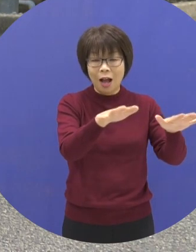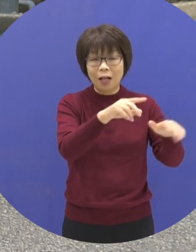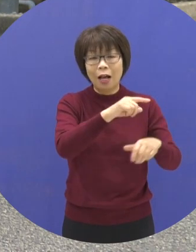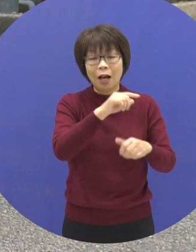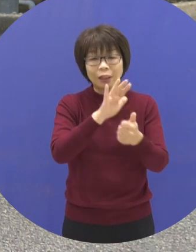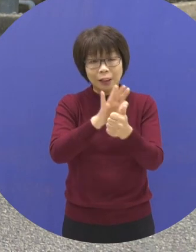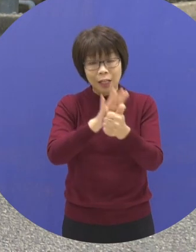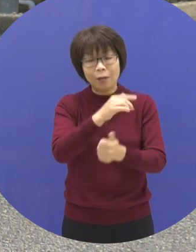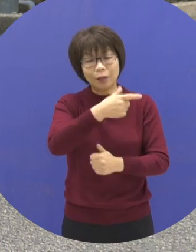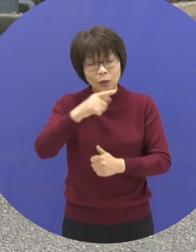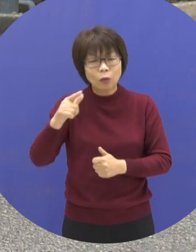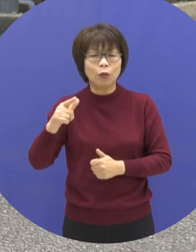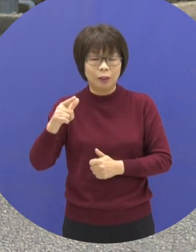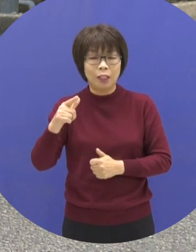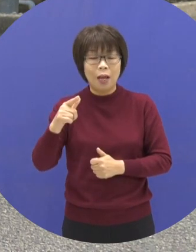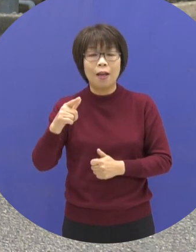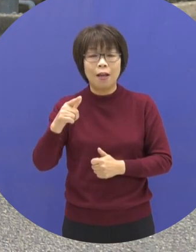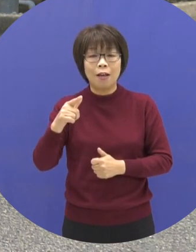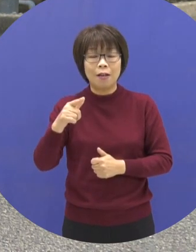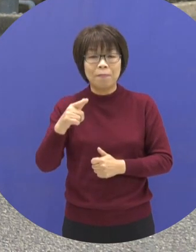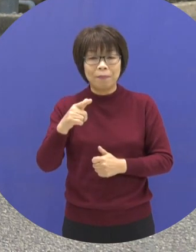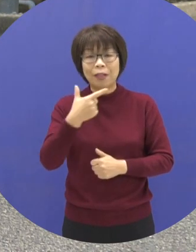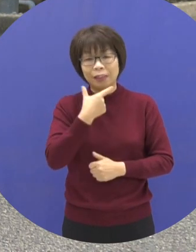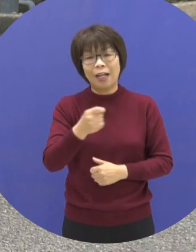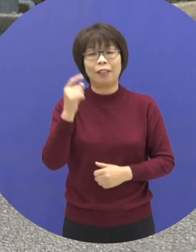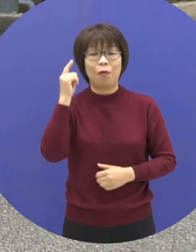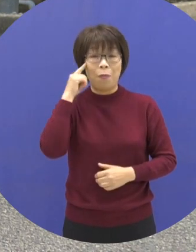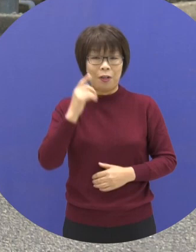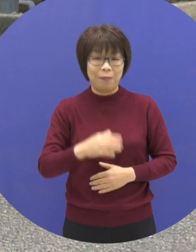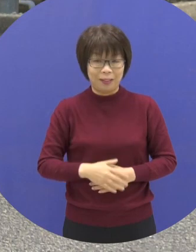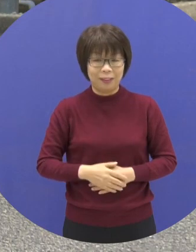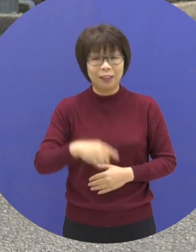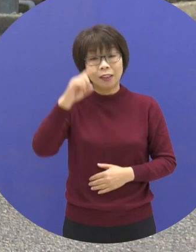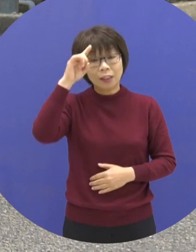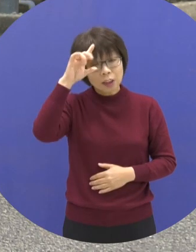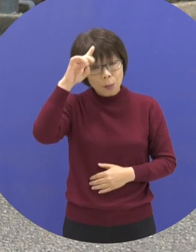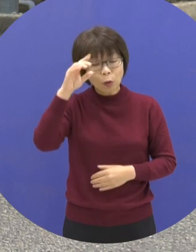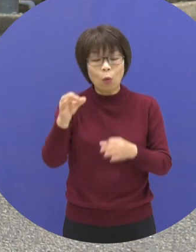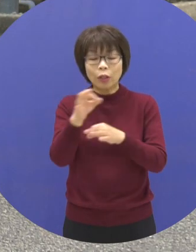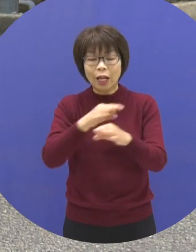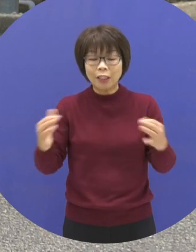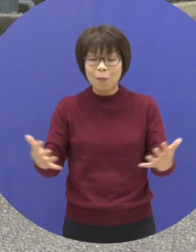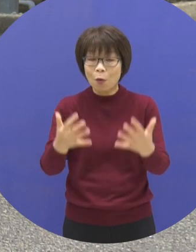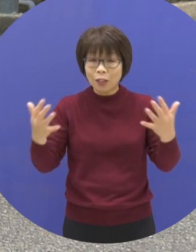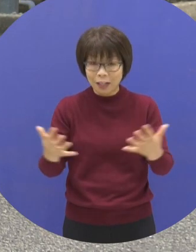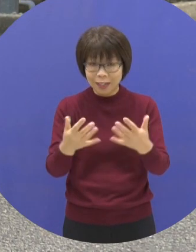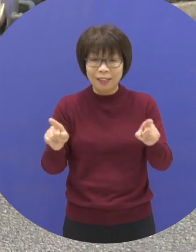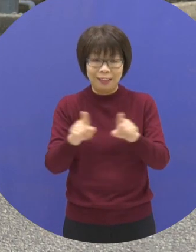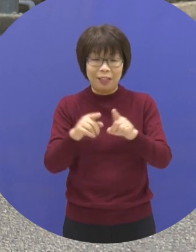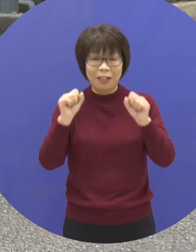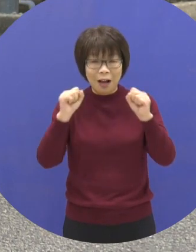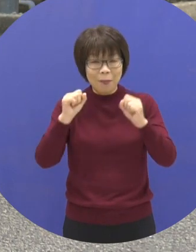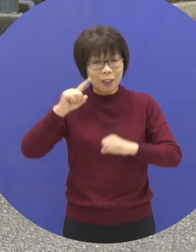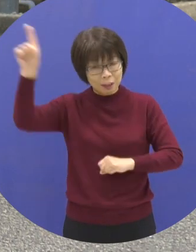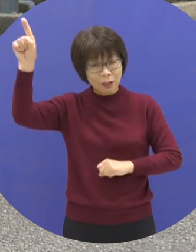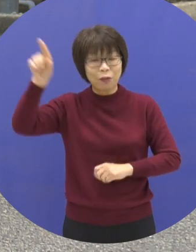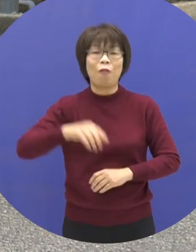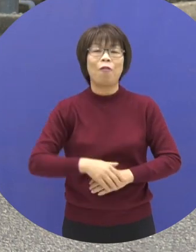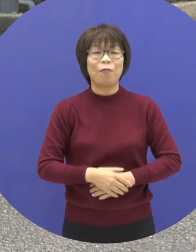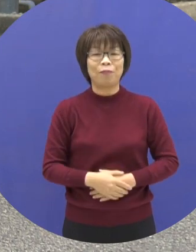を行い力強い産業づくりを目指していきます佐世保の経済活性化に向けて皆さん一緒に頑張っていき